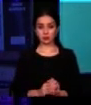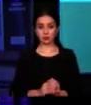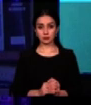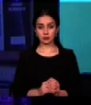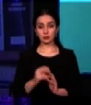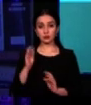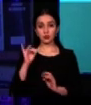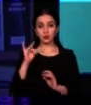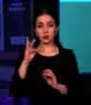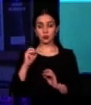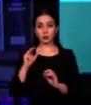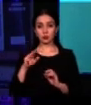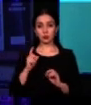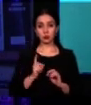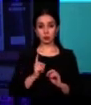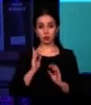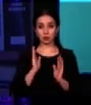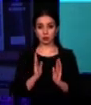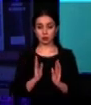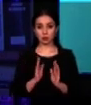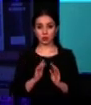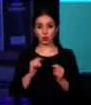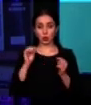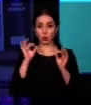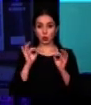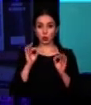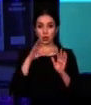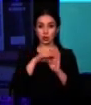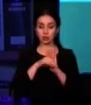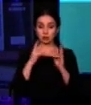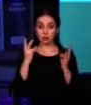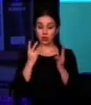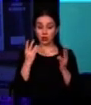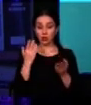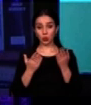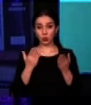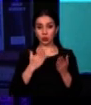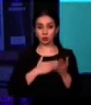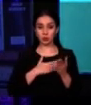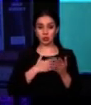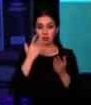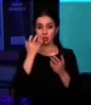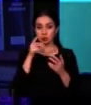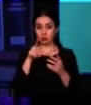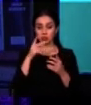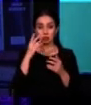Formatini kiritayotganimizda to'g'ri kiritishimiz kerak, bo'lmasa rasmimiz sahifada ko'rinmaydi.